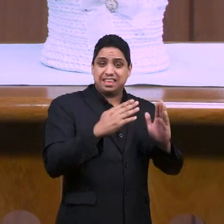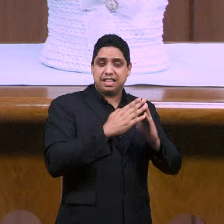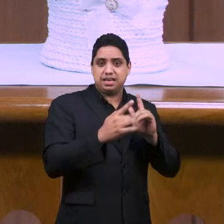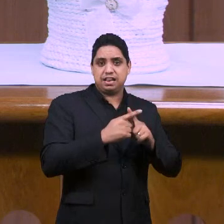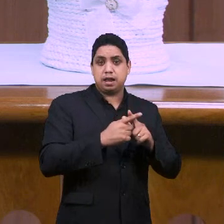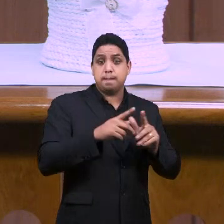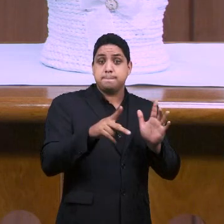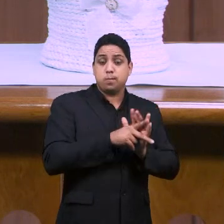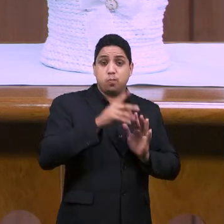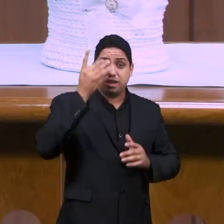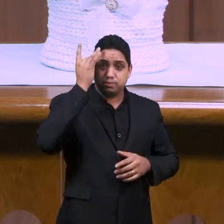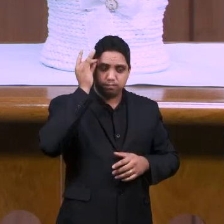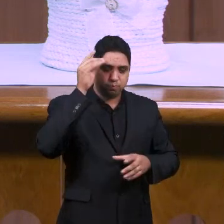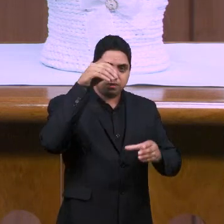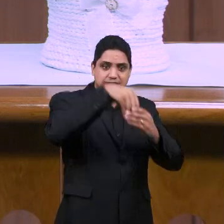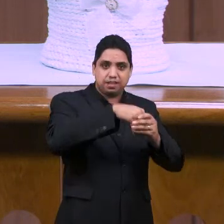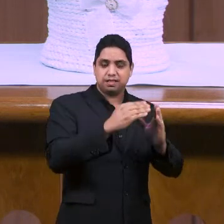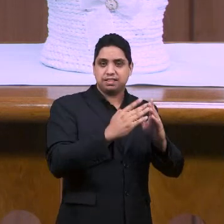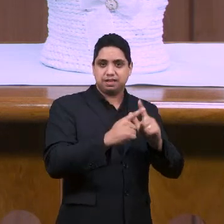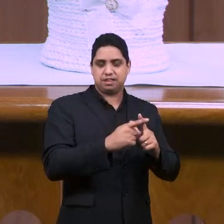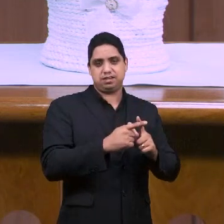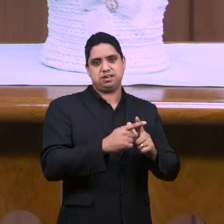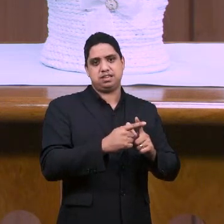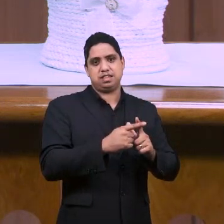cela est extraordinaire.